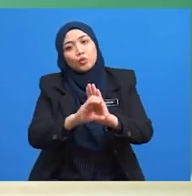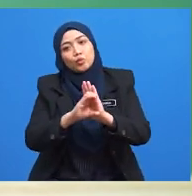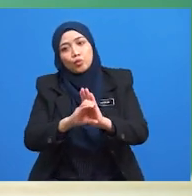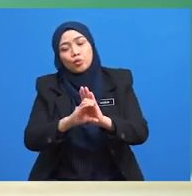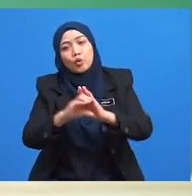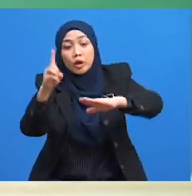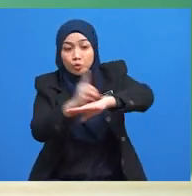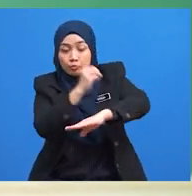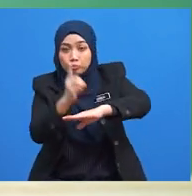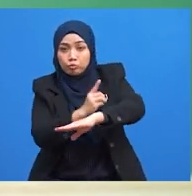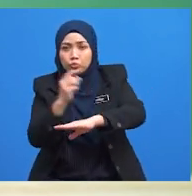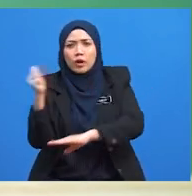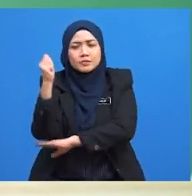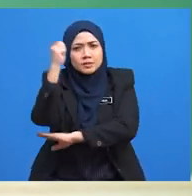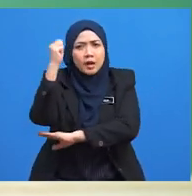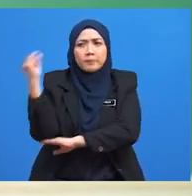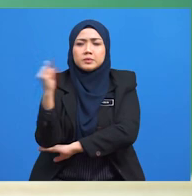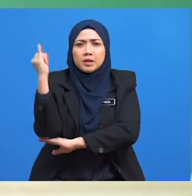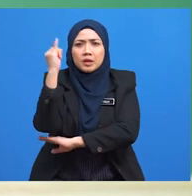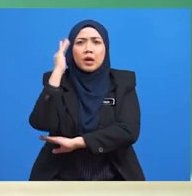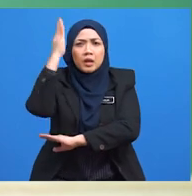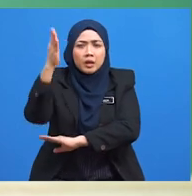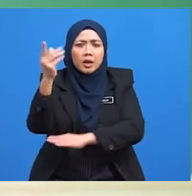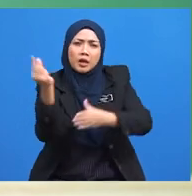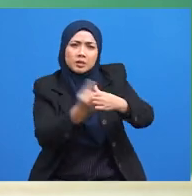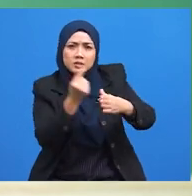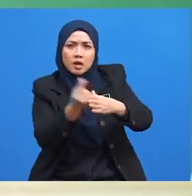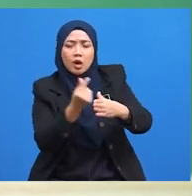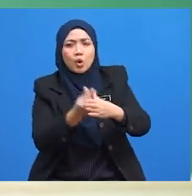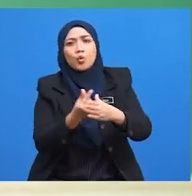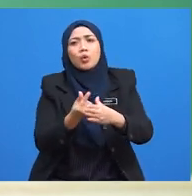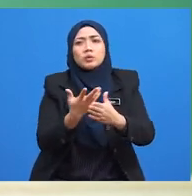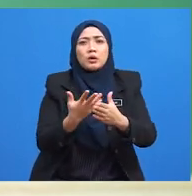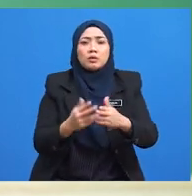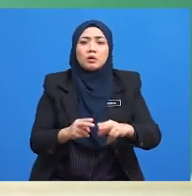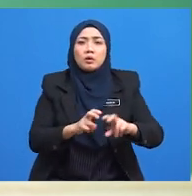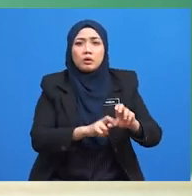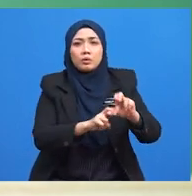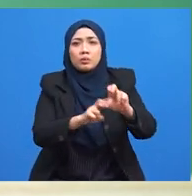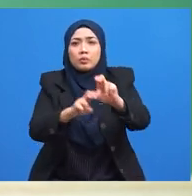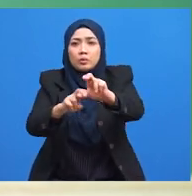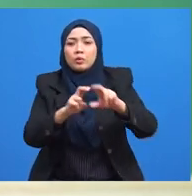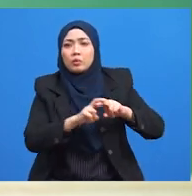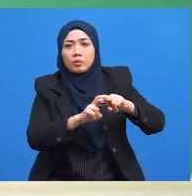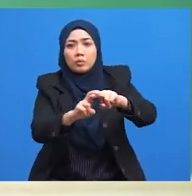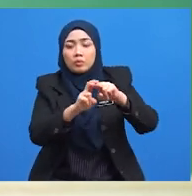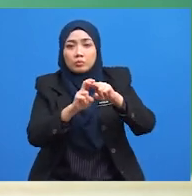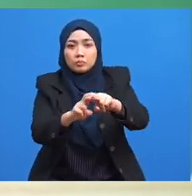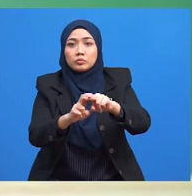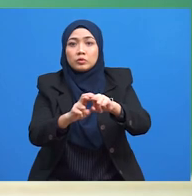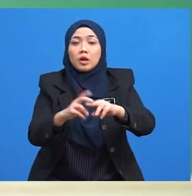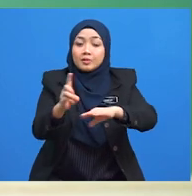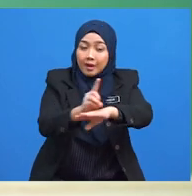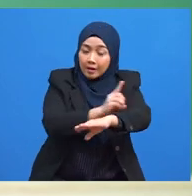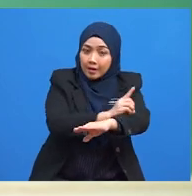debu, asap, jelaga akan mengganggu kelancaran sistem pengangkutan udara, darat dan pengangkutan